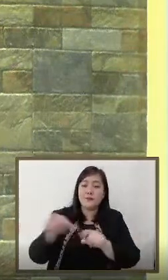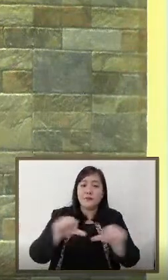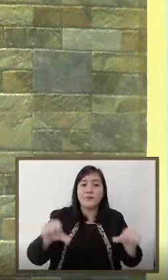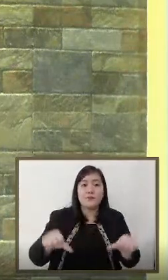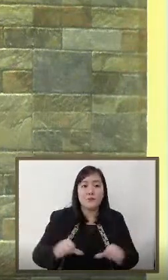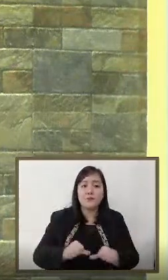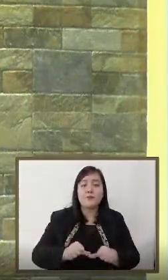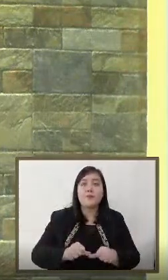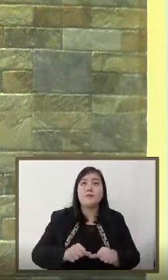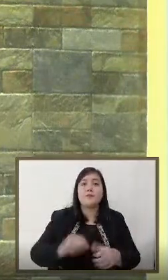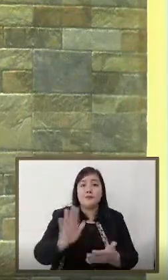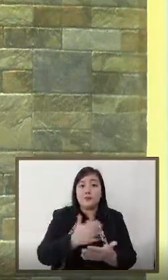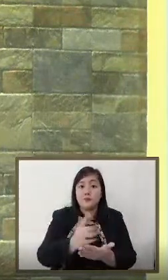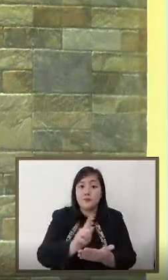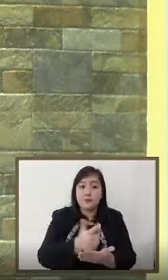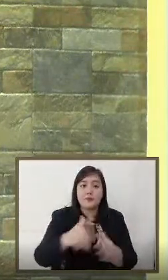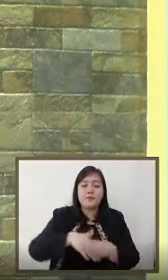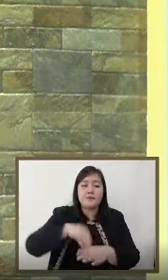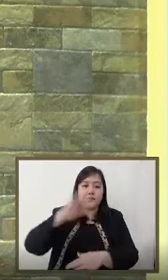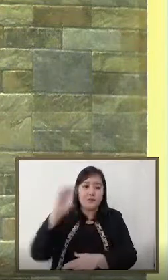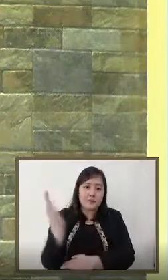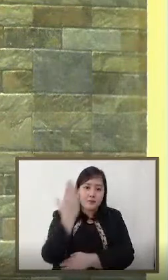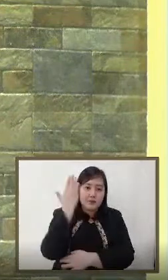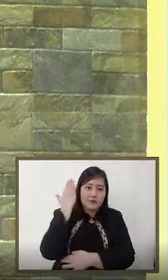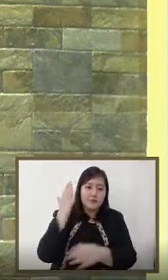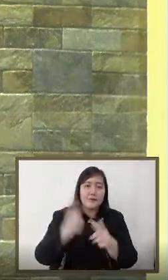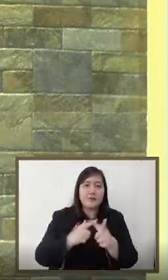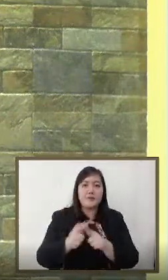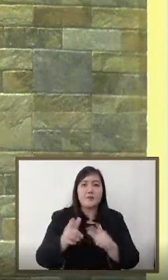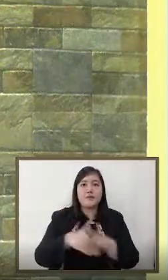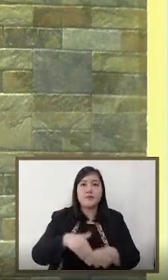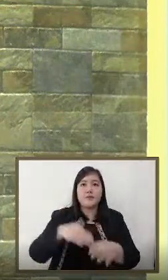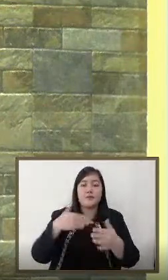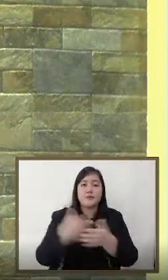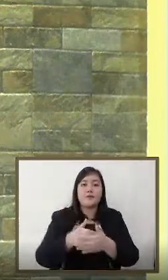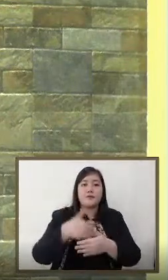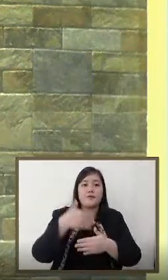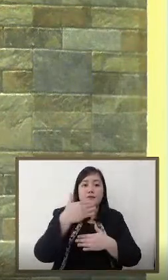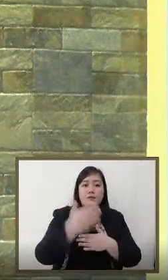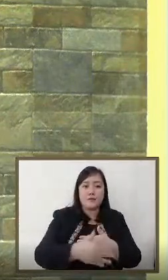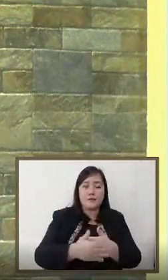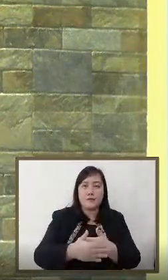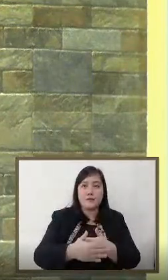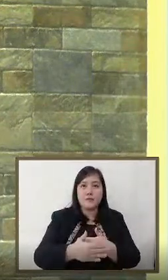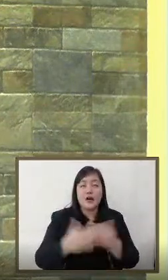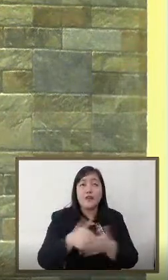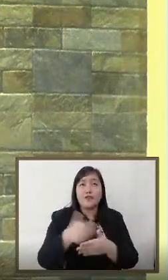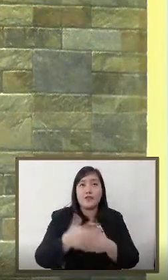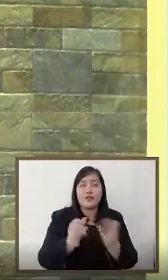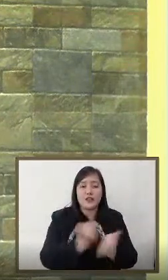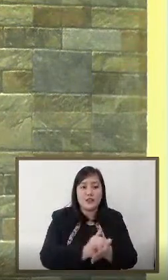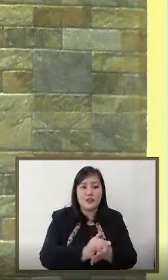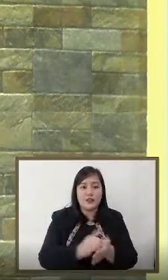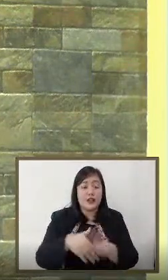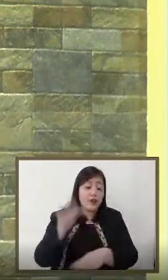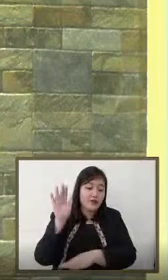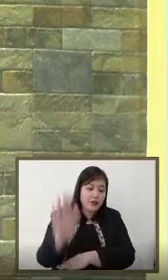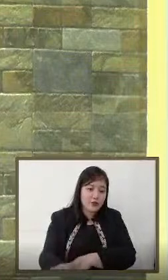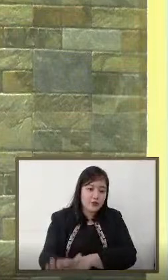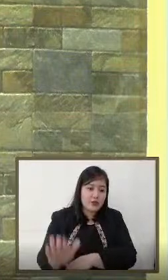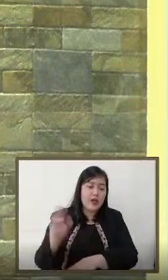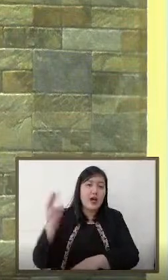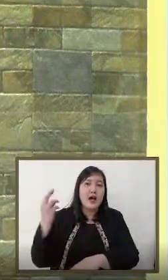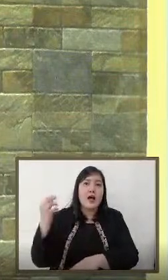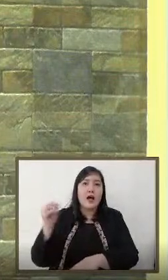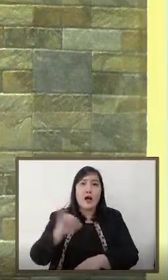ng grupo namin nung morning. And then nung afternoon, isinama ko po yung mga estudyante ko sa Good News class. Pero bago yun,